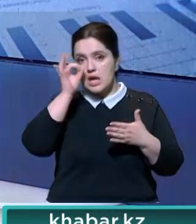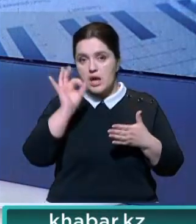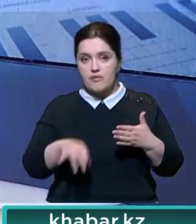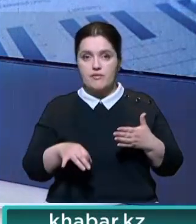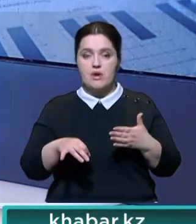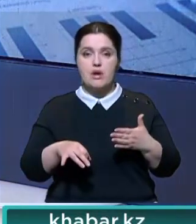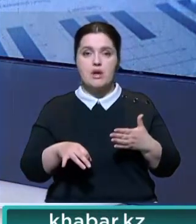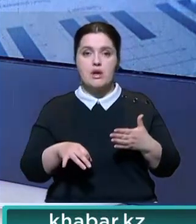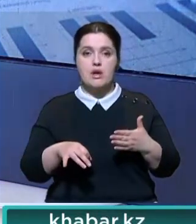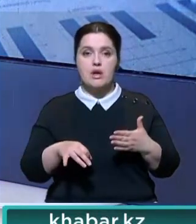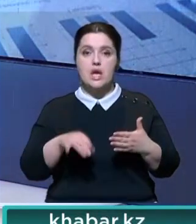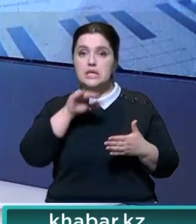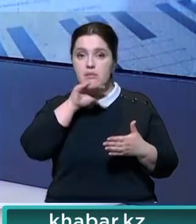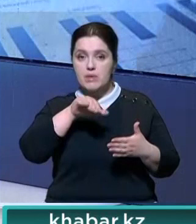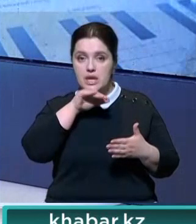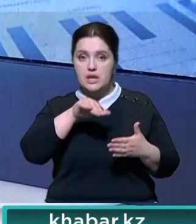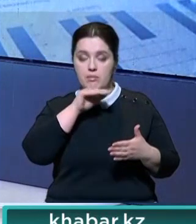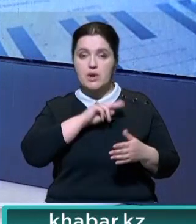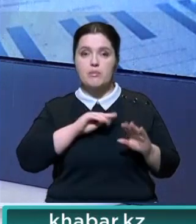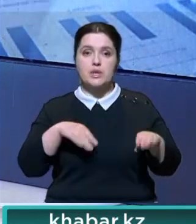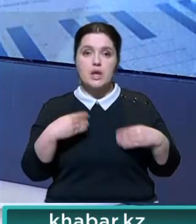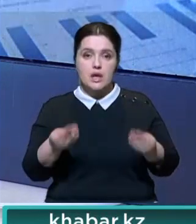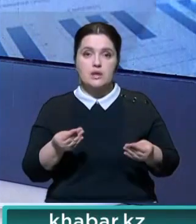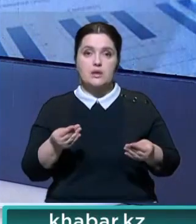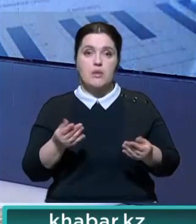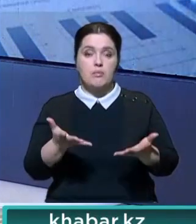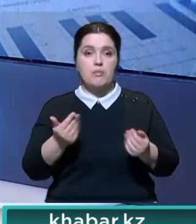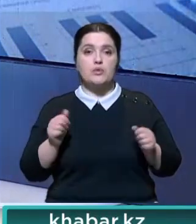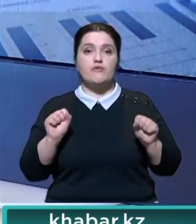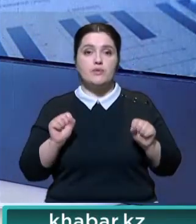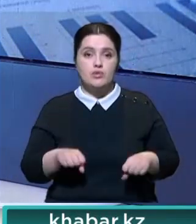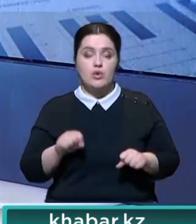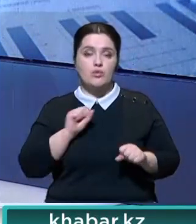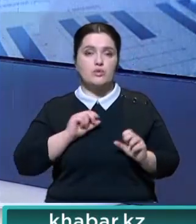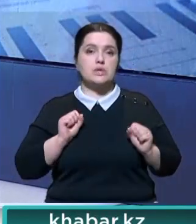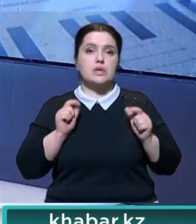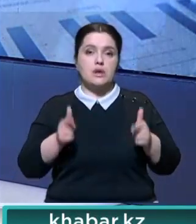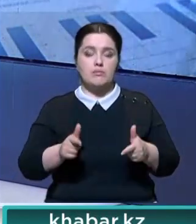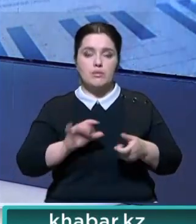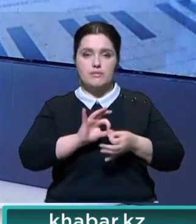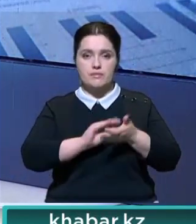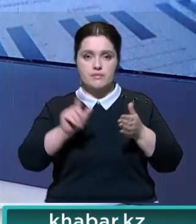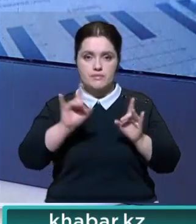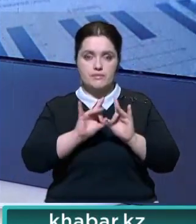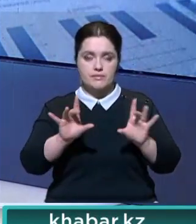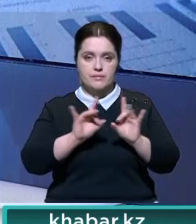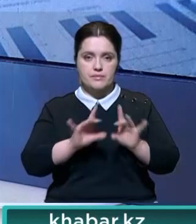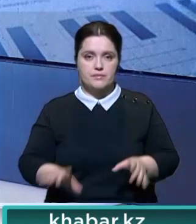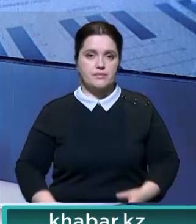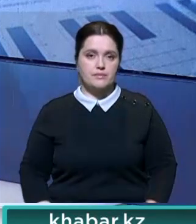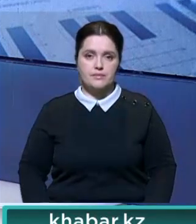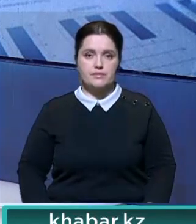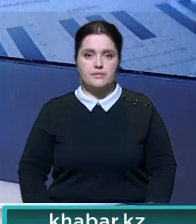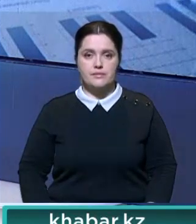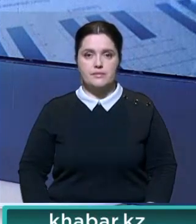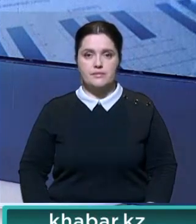перед независимыми экспертами и потенциальными работодателями. Лучшие из них получат возможность устроиться на работу. Развитие темы в следующем